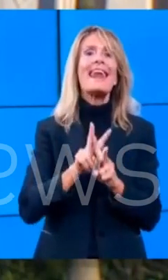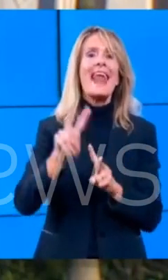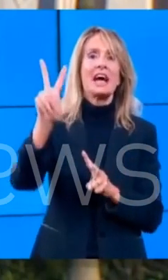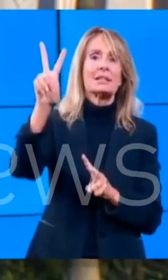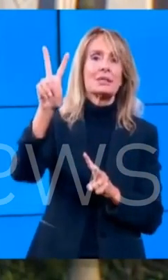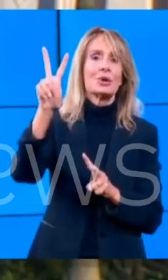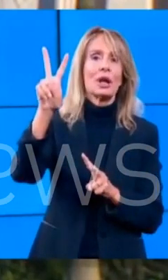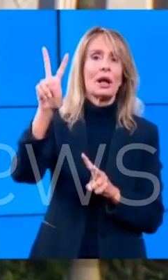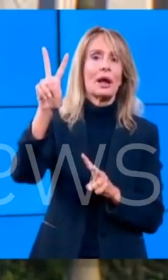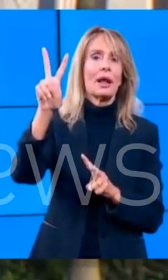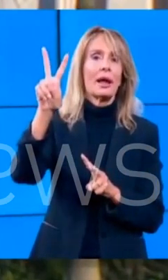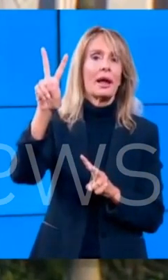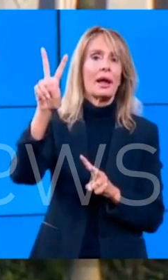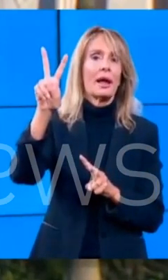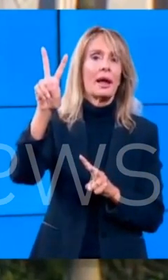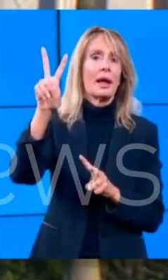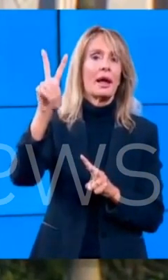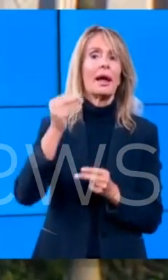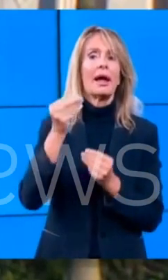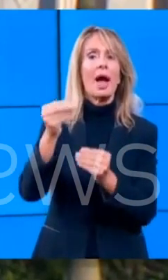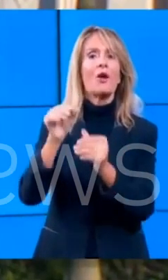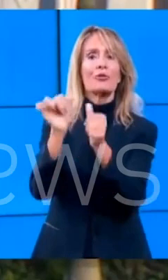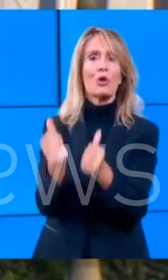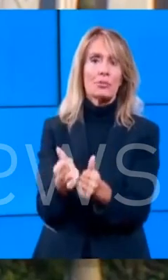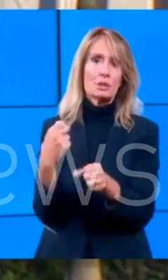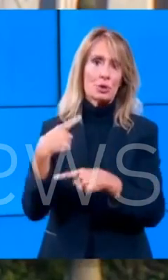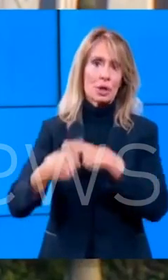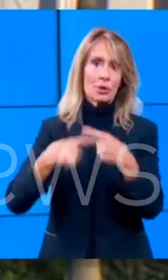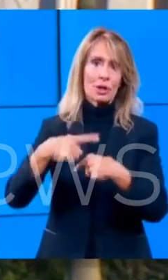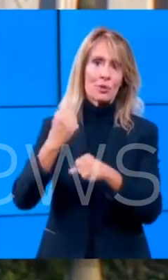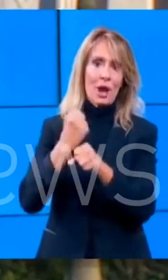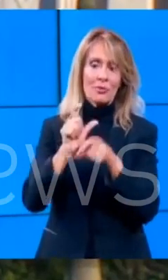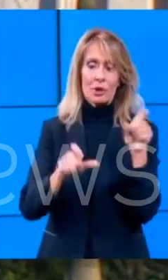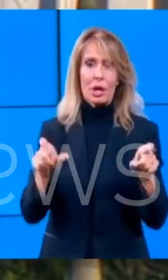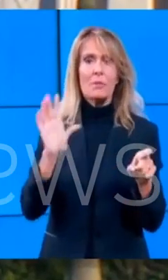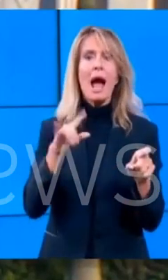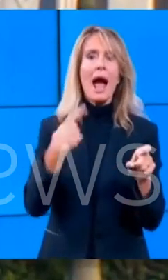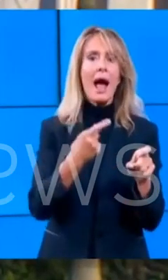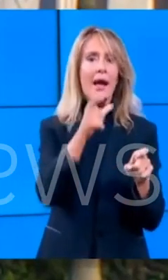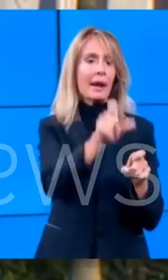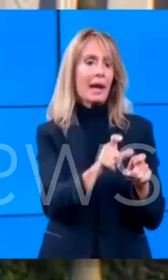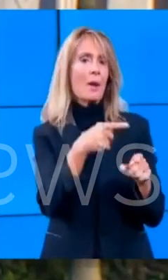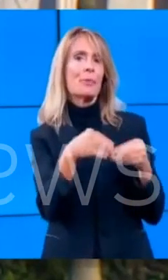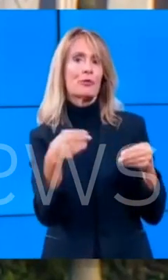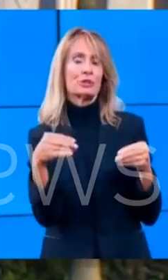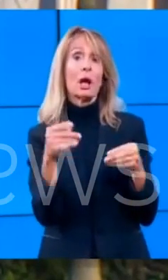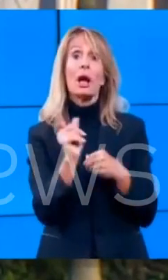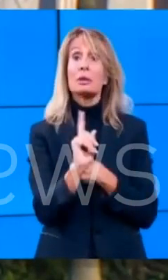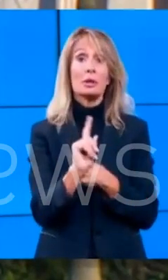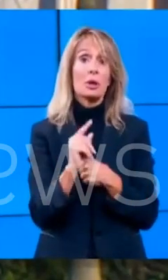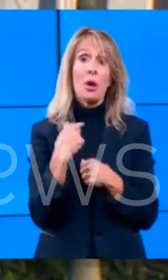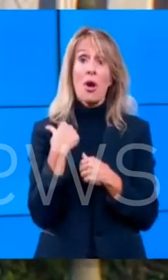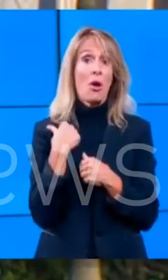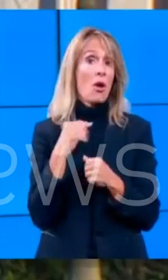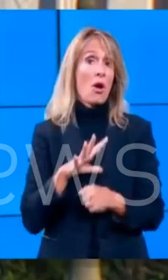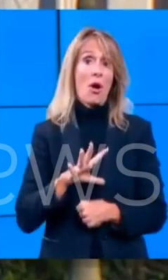per garantire la formazione continua dei lavoratori ma anche dei professionisti, altrimenti non riusciremo mai